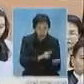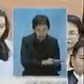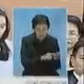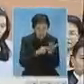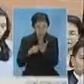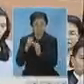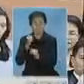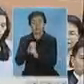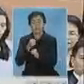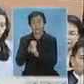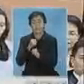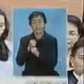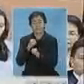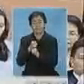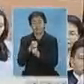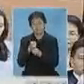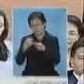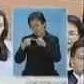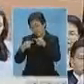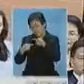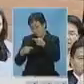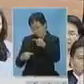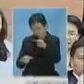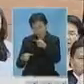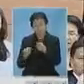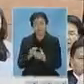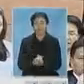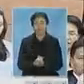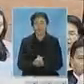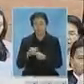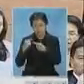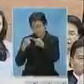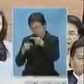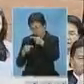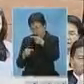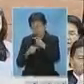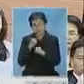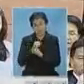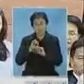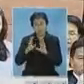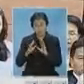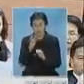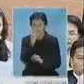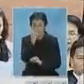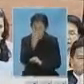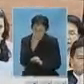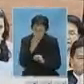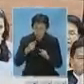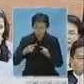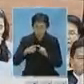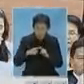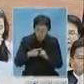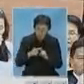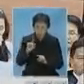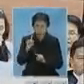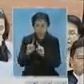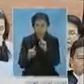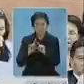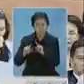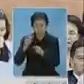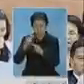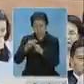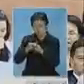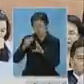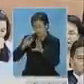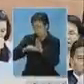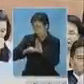ปฏิบัติจนถึงมาตรการเยียวยาที่คืบหน้าชัดเจนผู้เสียหายผู้บาดเจ็บผู้เสียชีวิตไปลงชื่อแล้วที่